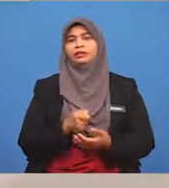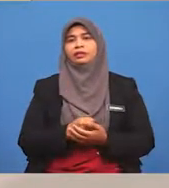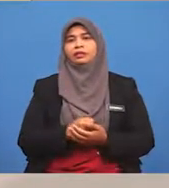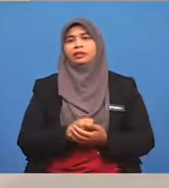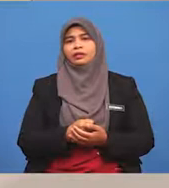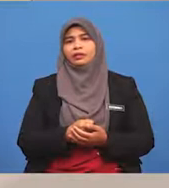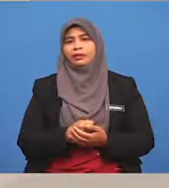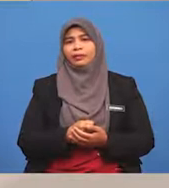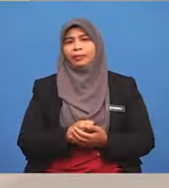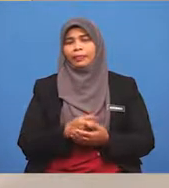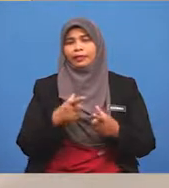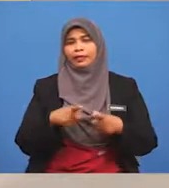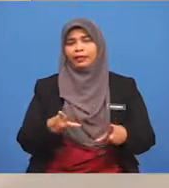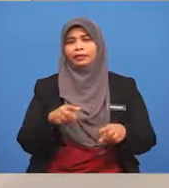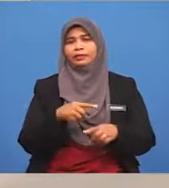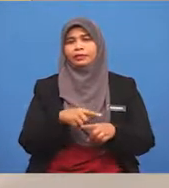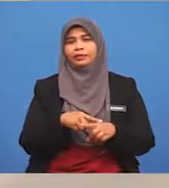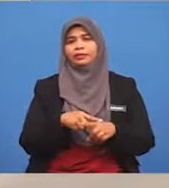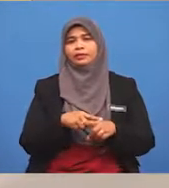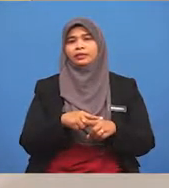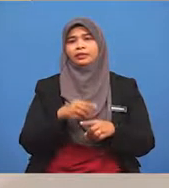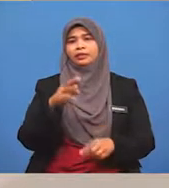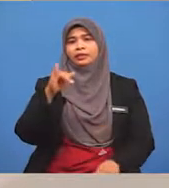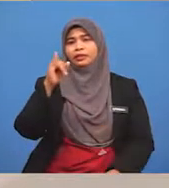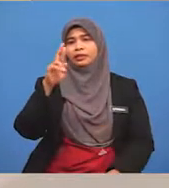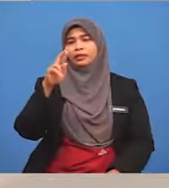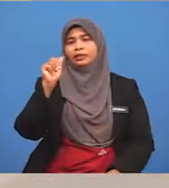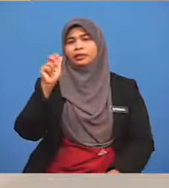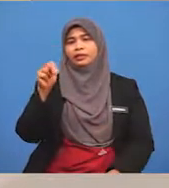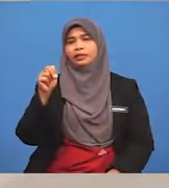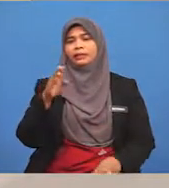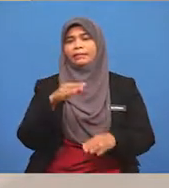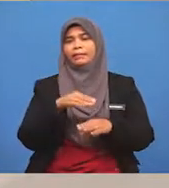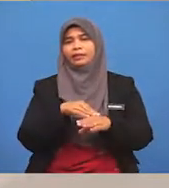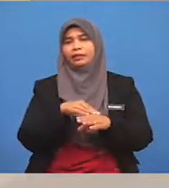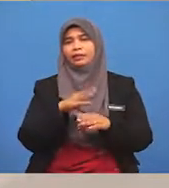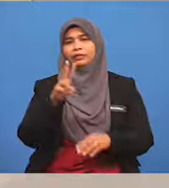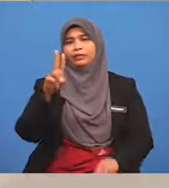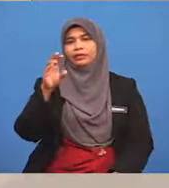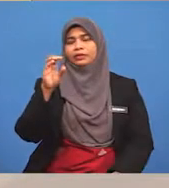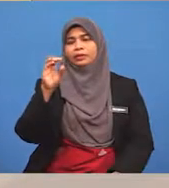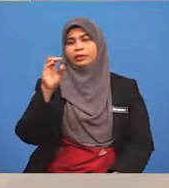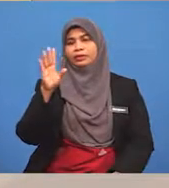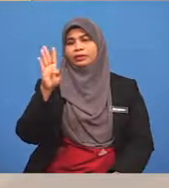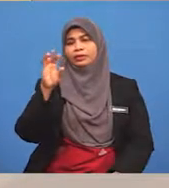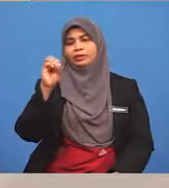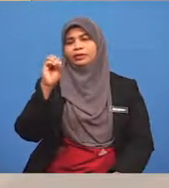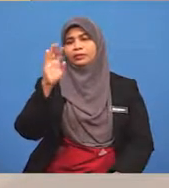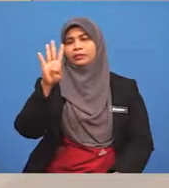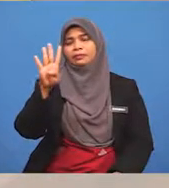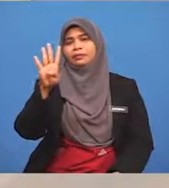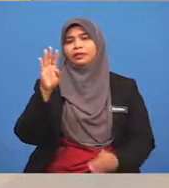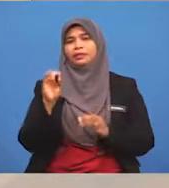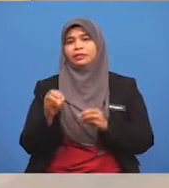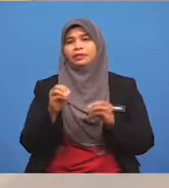Al-Nasaiburi. Lahir di Naisabur, Iran pada 204 Hijrah dan meninggal